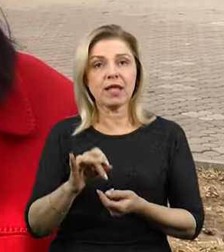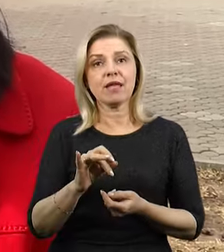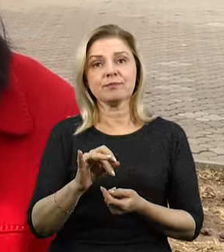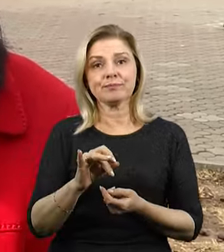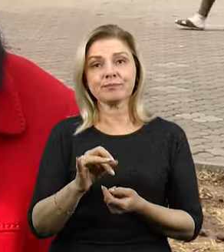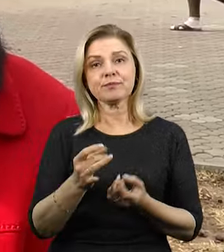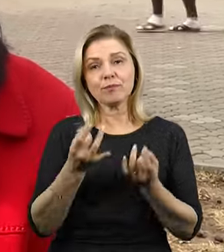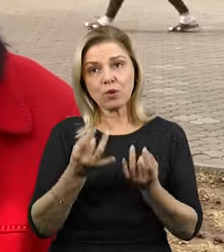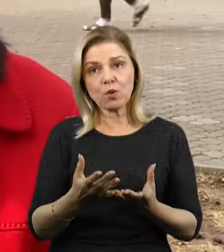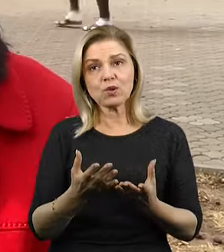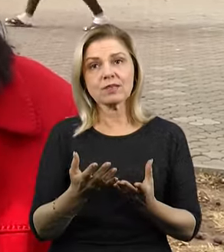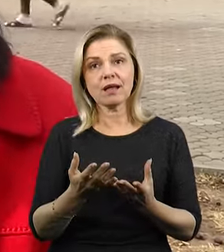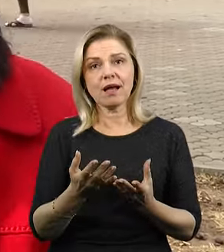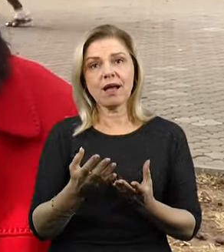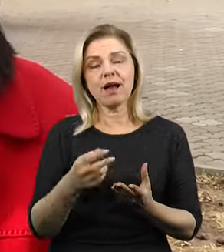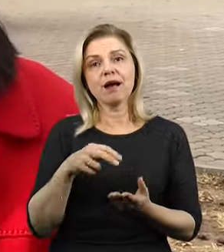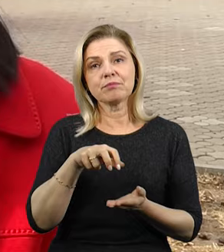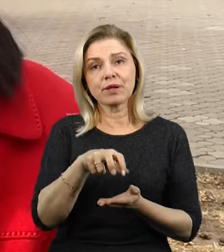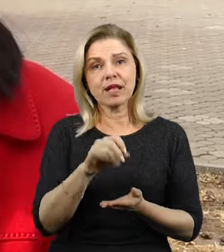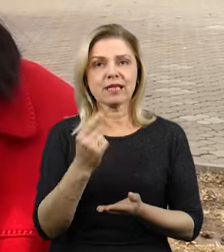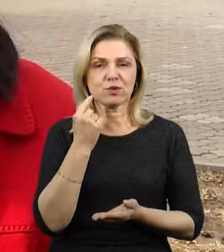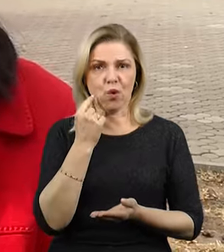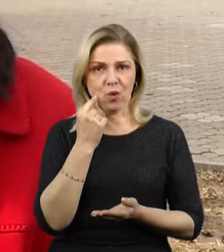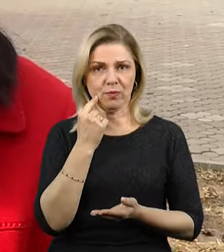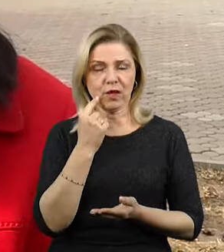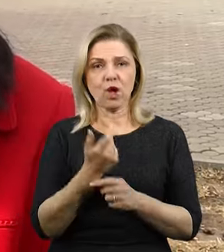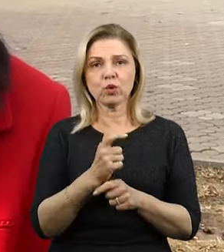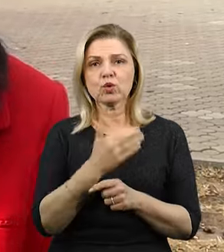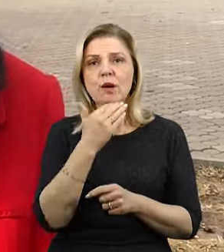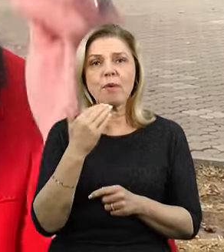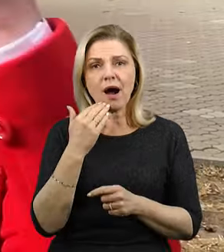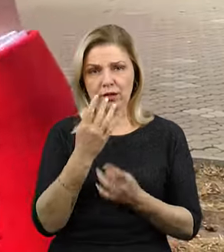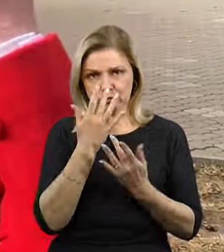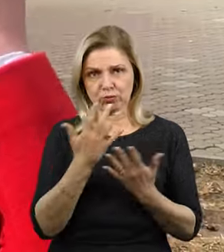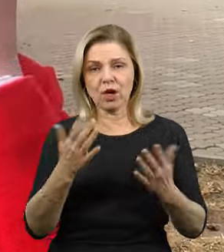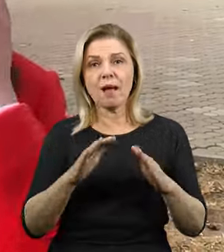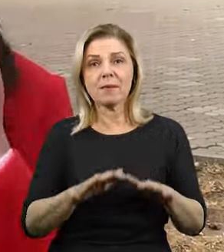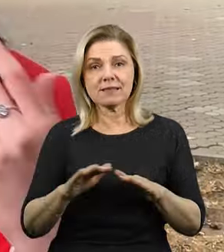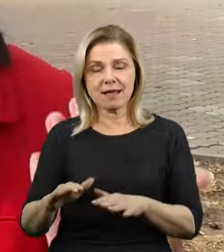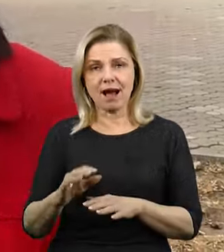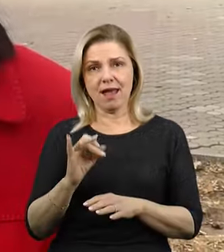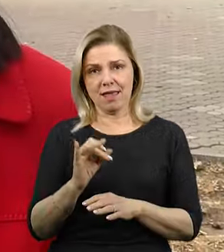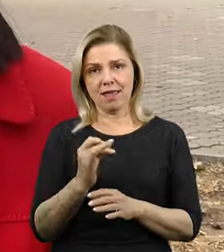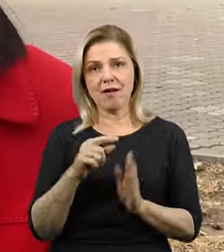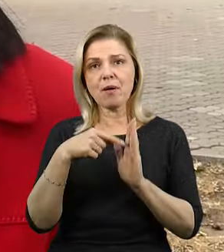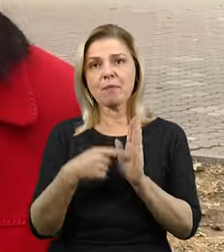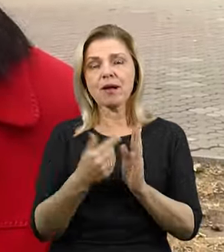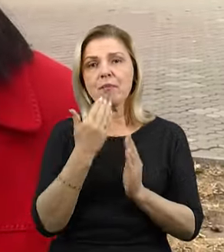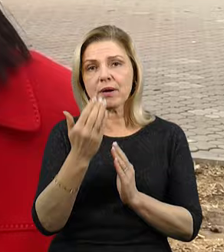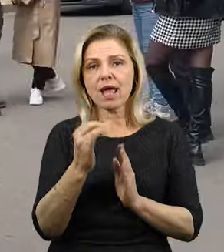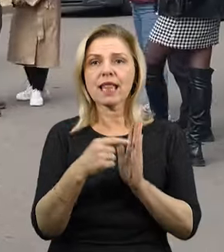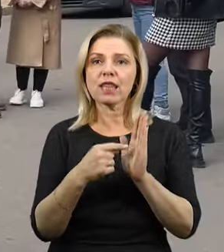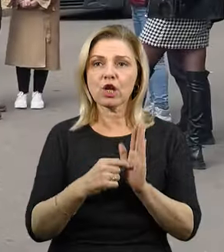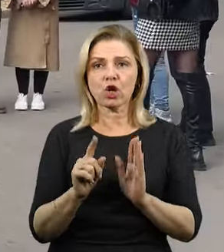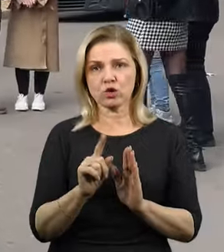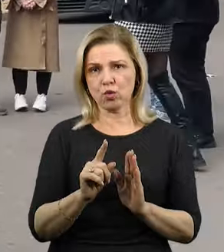відходили тому що соромно людям часто дуже важко особливо в публічних місцях говорити про якісь свої проблеми зазначати що з них щось